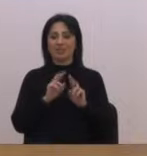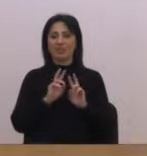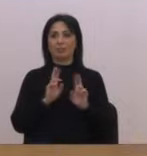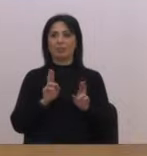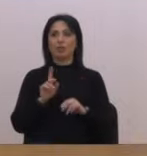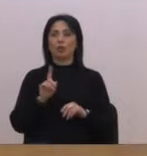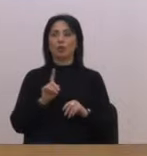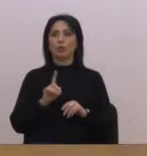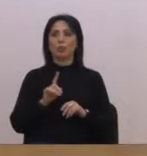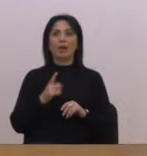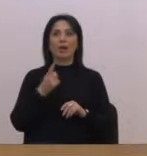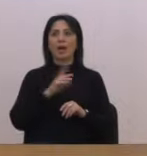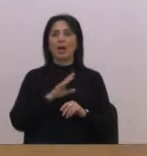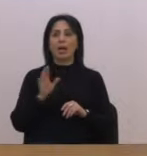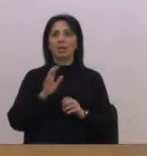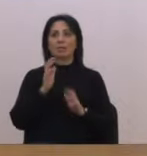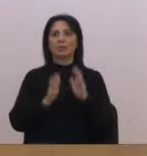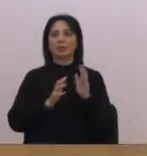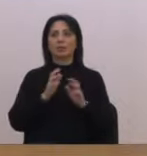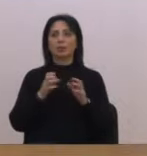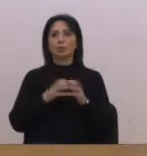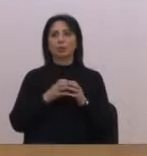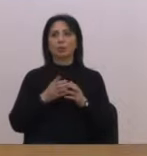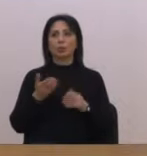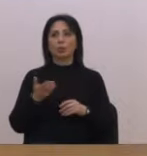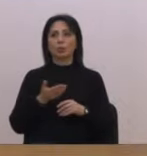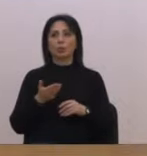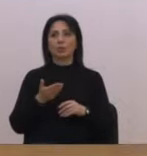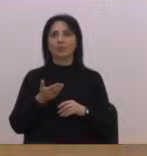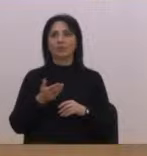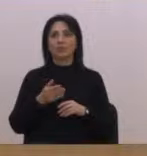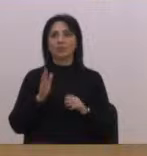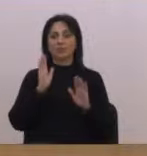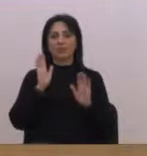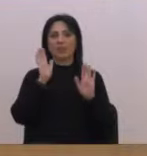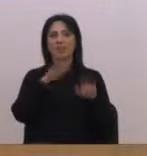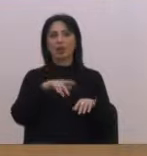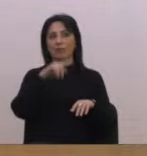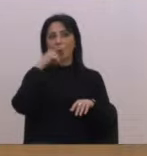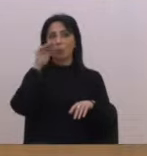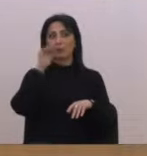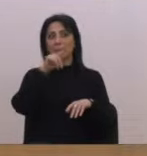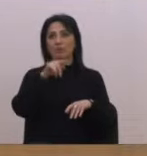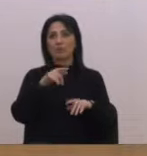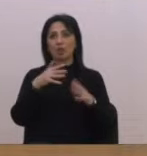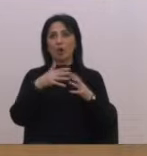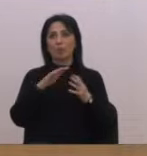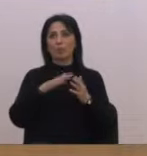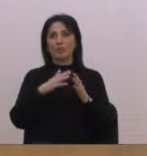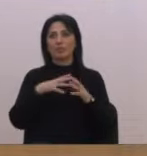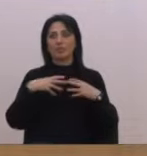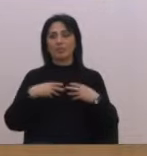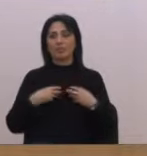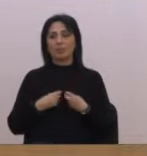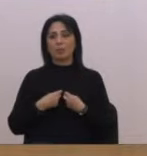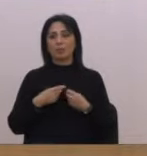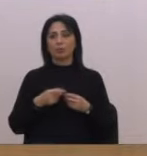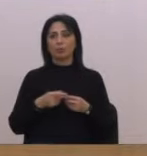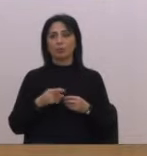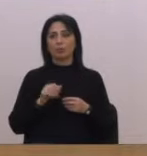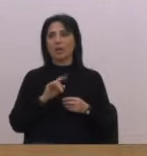რომ არც ერთი საერთაშორისო კომპანია, რომელიც დატოვა რუსეთის ფედერაცია ამ ომის პირობებში, სამწუხარო ომის